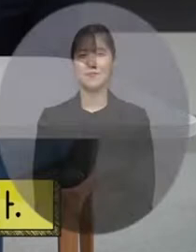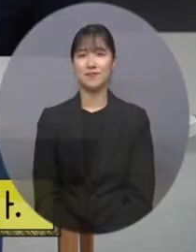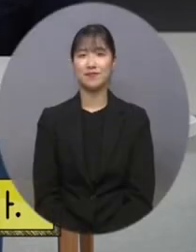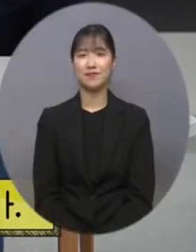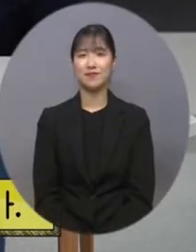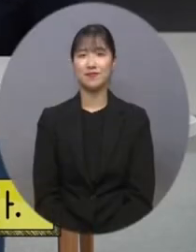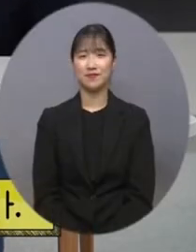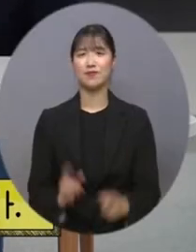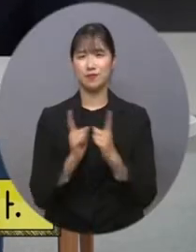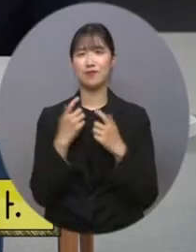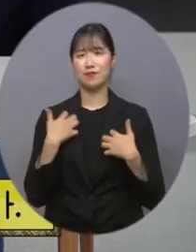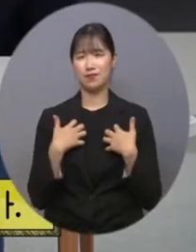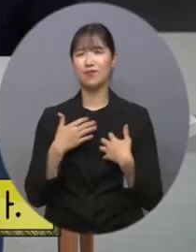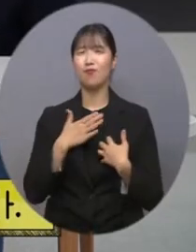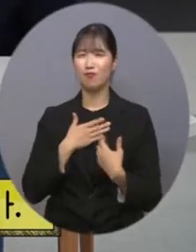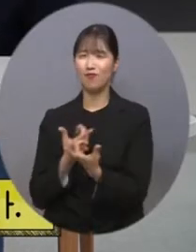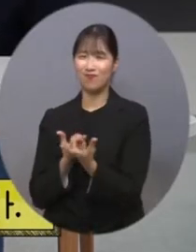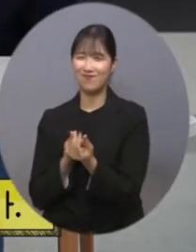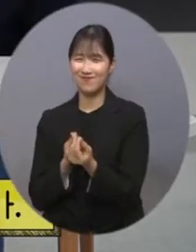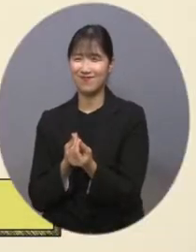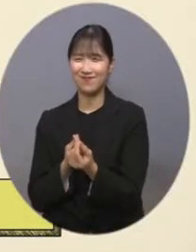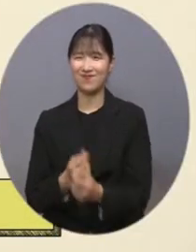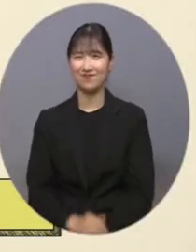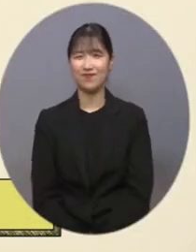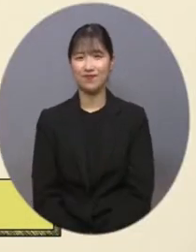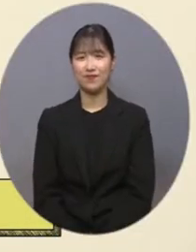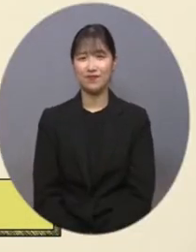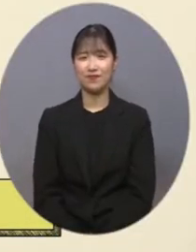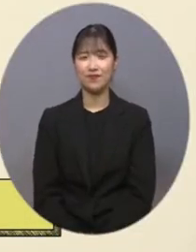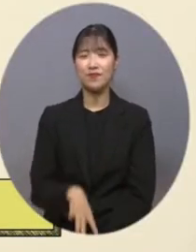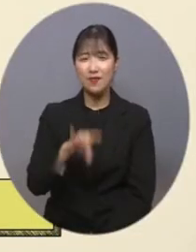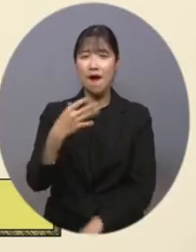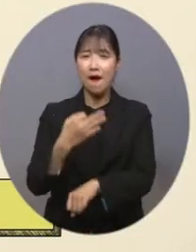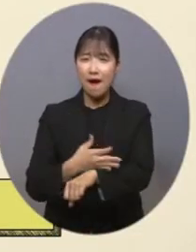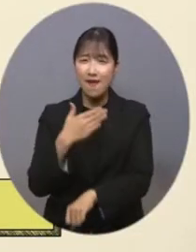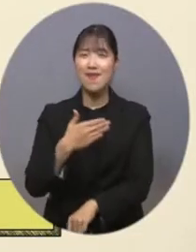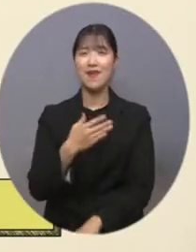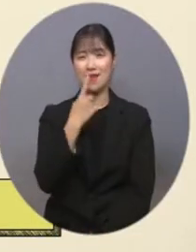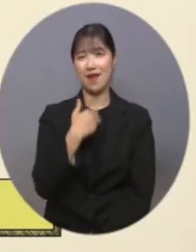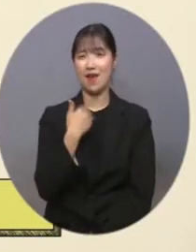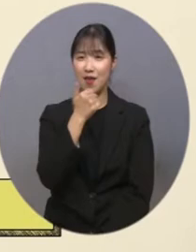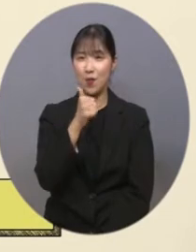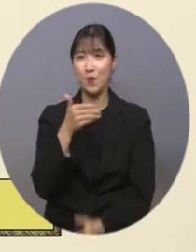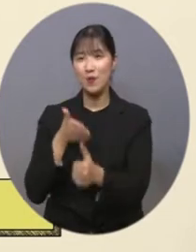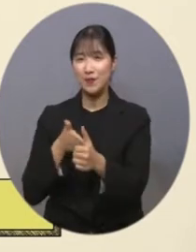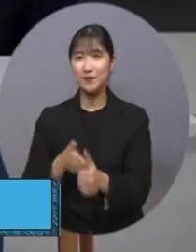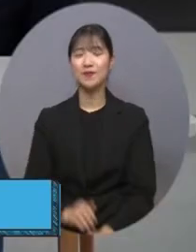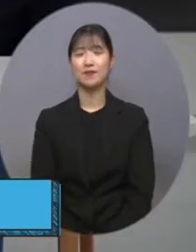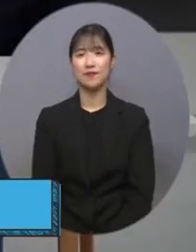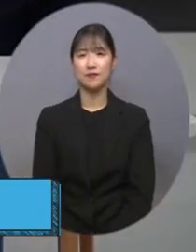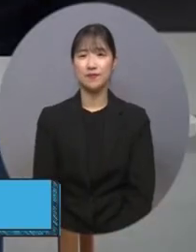반갑습니다. 저도 너무 반갑습니다. 먼저 간단하게 자기소개 한번 부탁드릴게요.